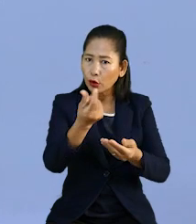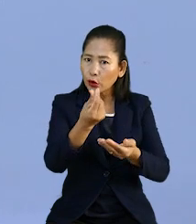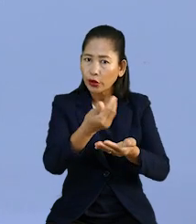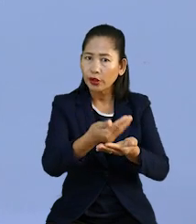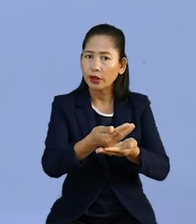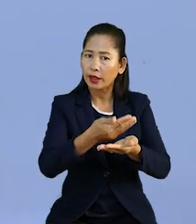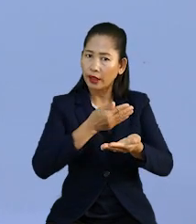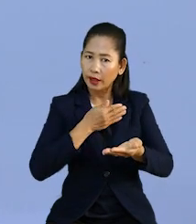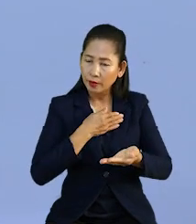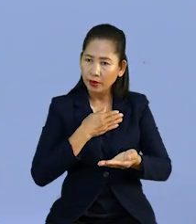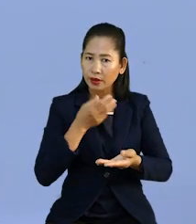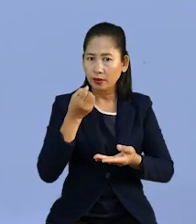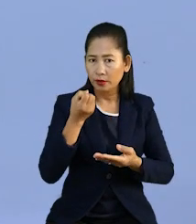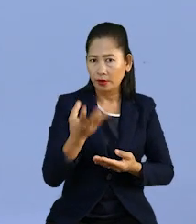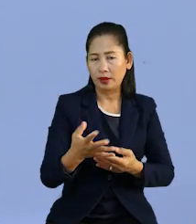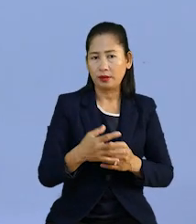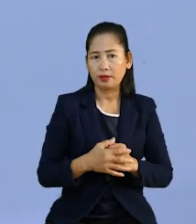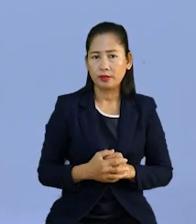nẹ lụa